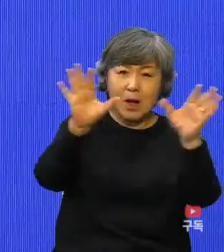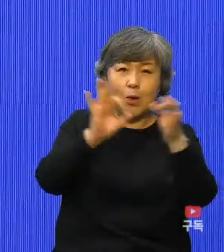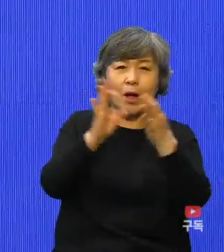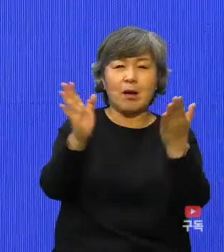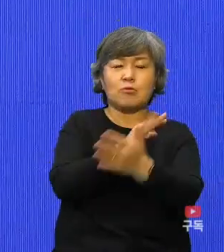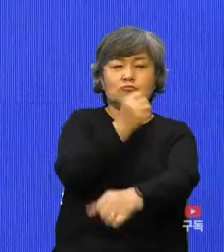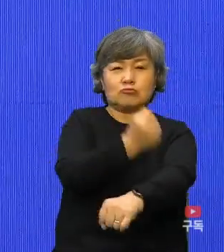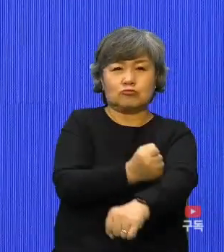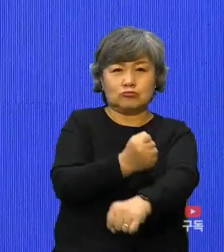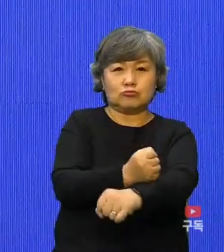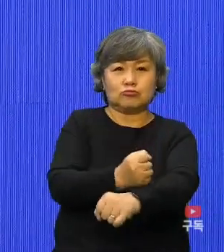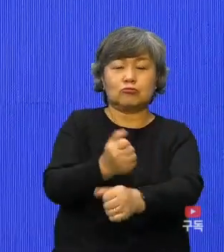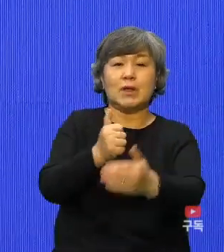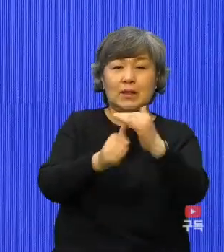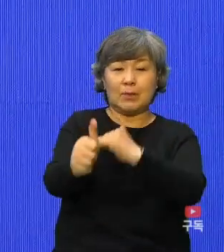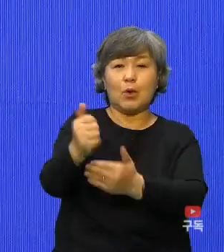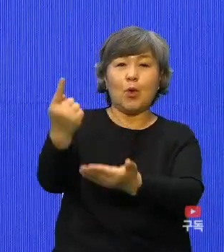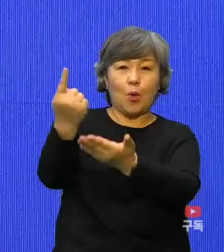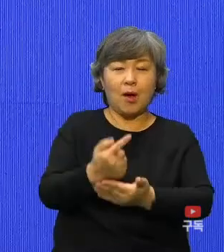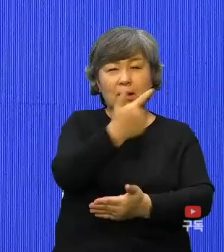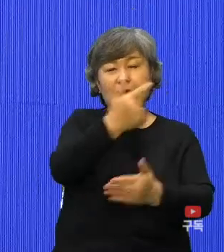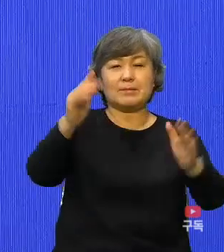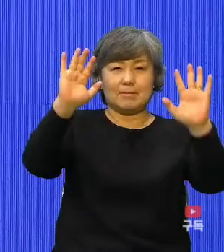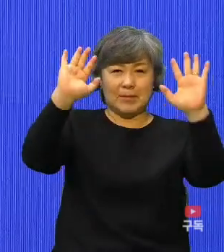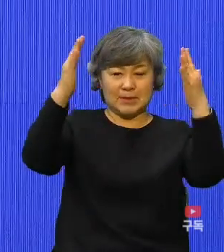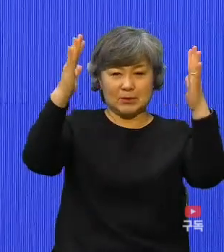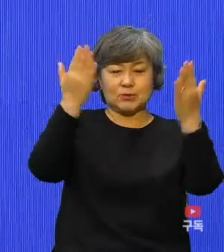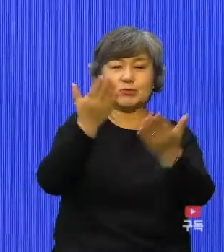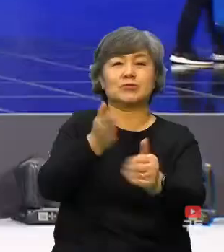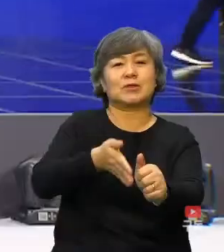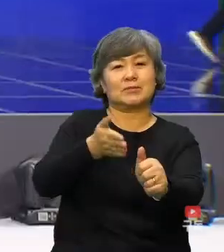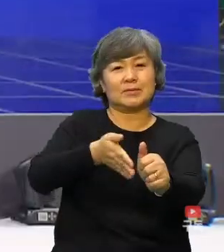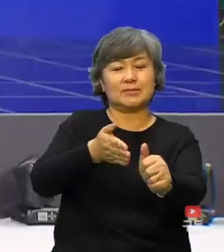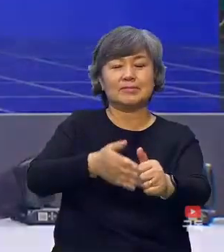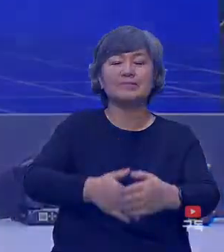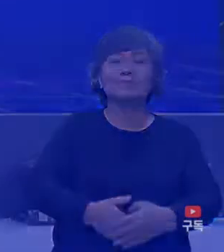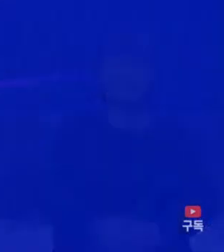계신데요. 대표님 무대로 올라오시면 뜨거운 박수 한번 부탁드리겠습니다.